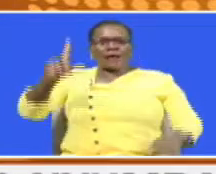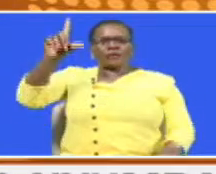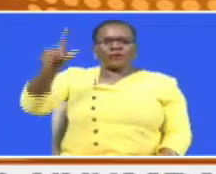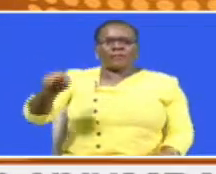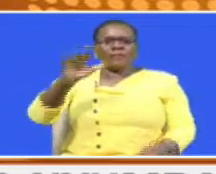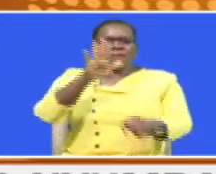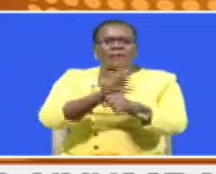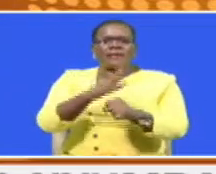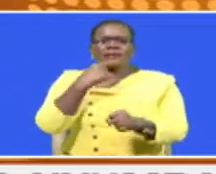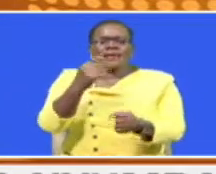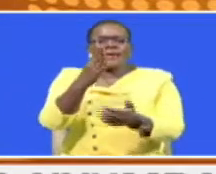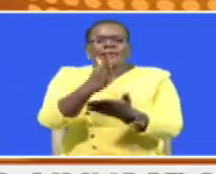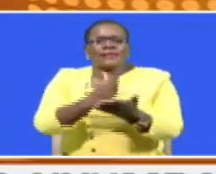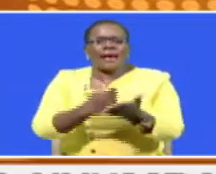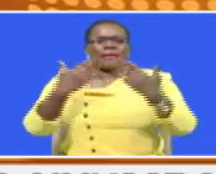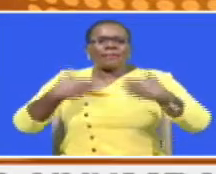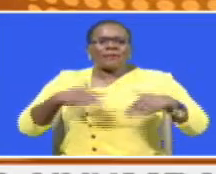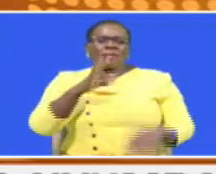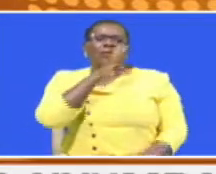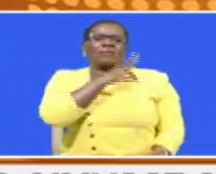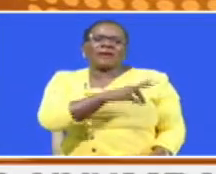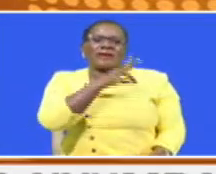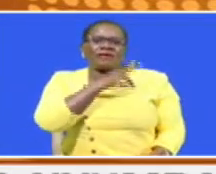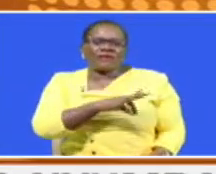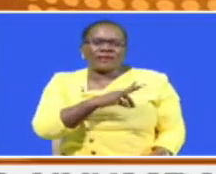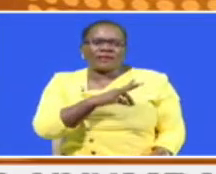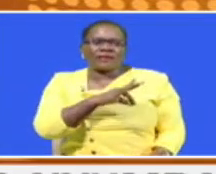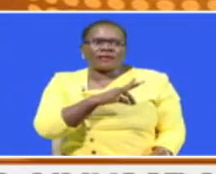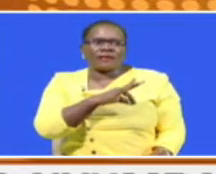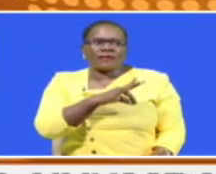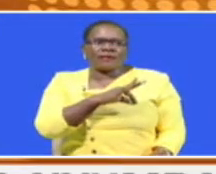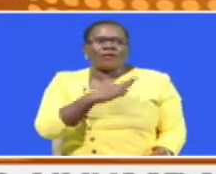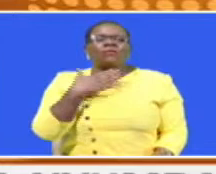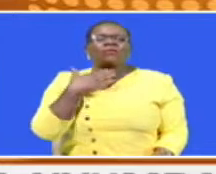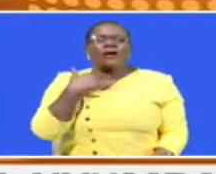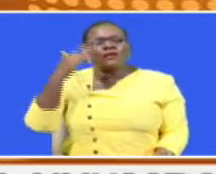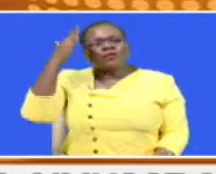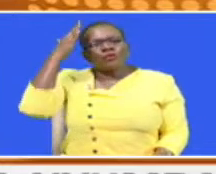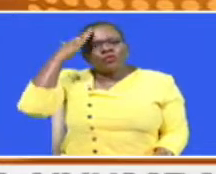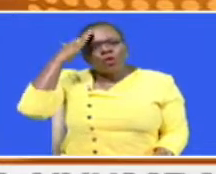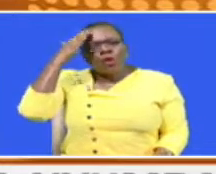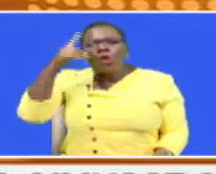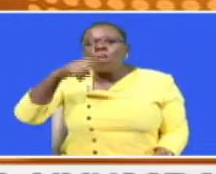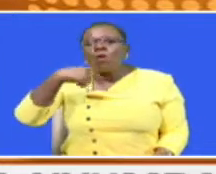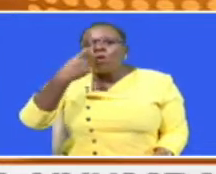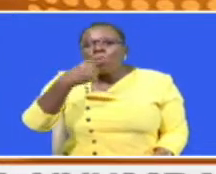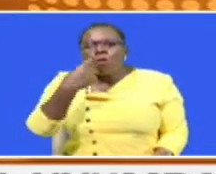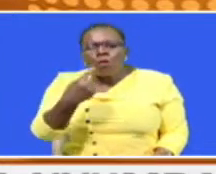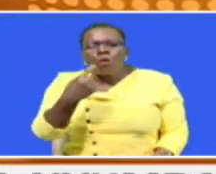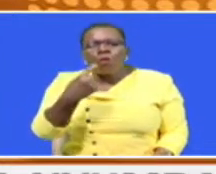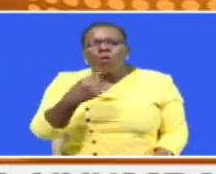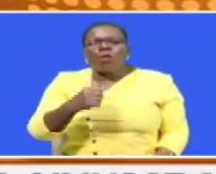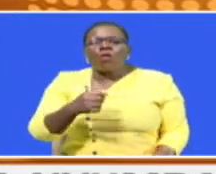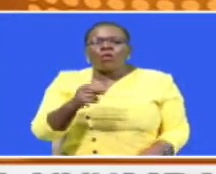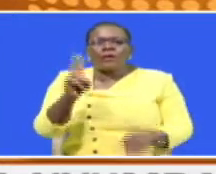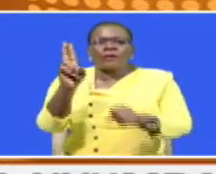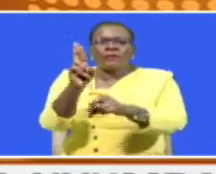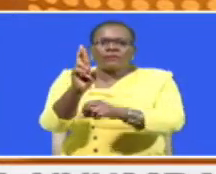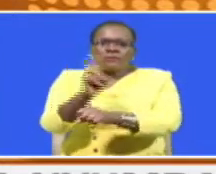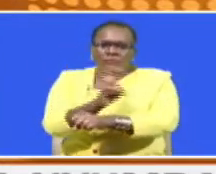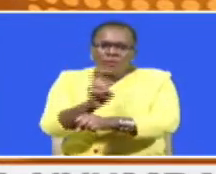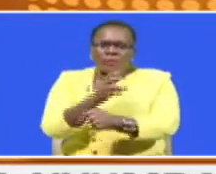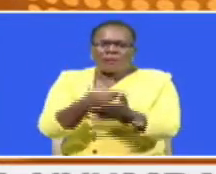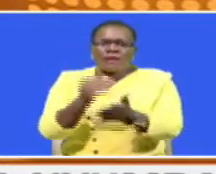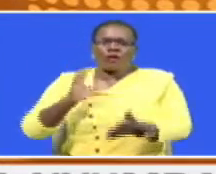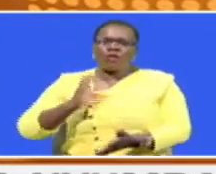Wengi wakisema kuwa ni baadhi ya watu waliofaidi kwenye mradi wa kwanza na kutaka kufahamu nani atasimamia fedha hizo, huku